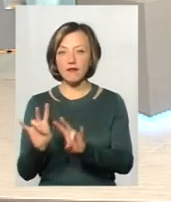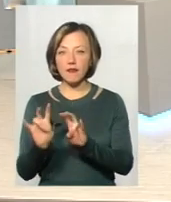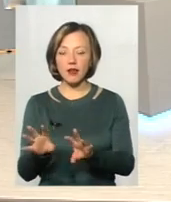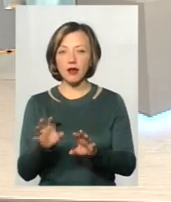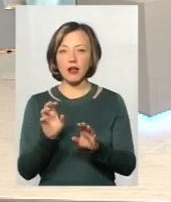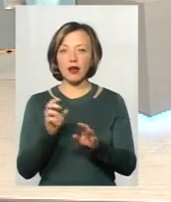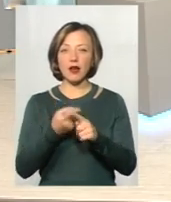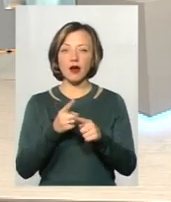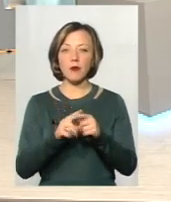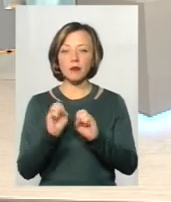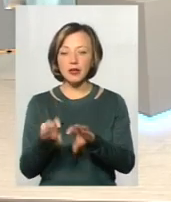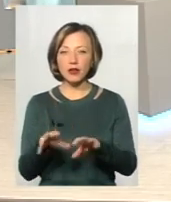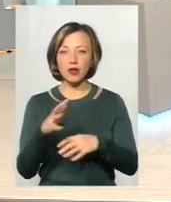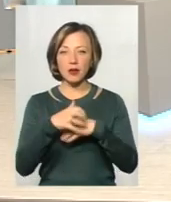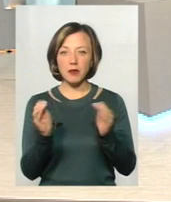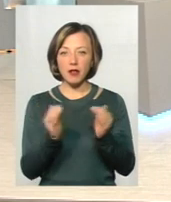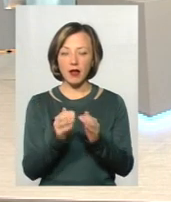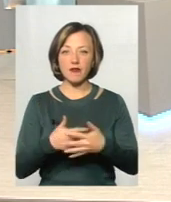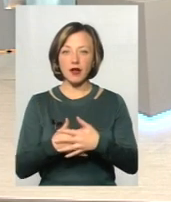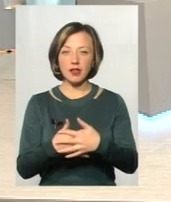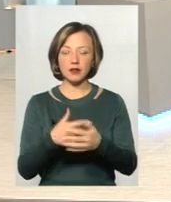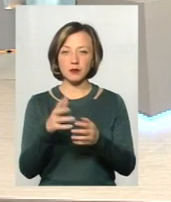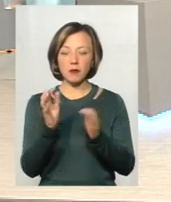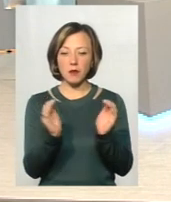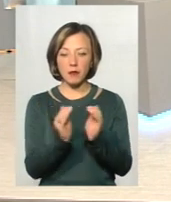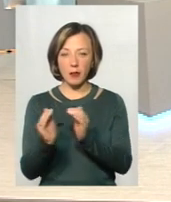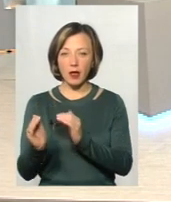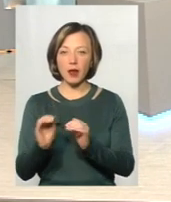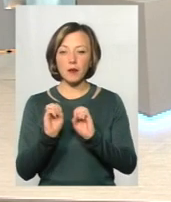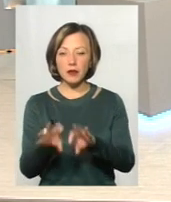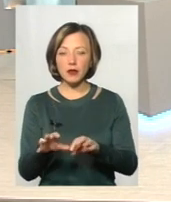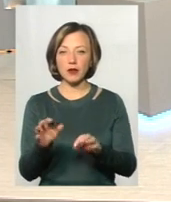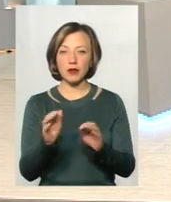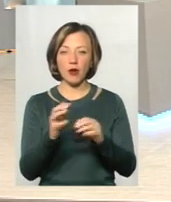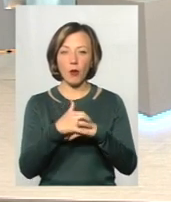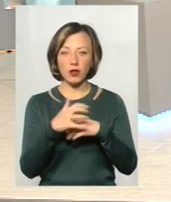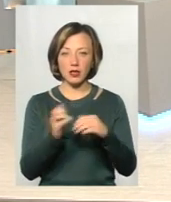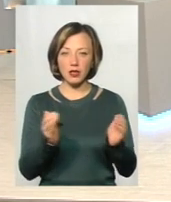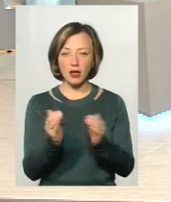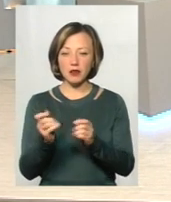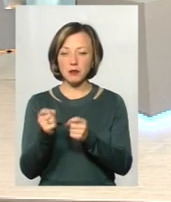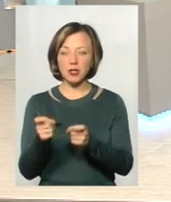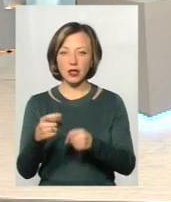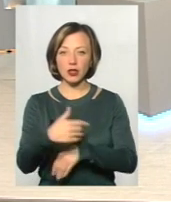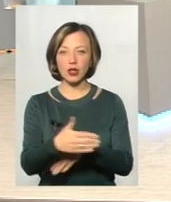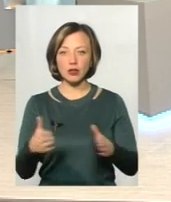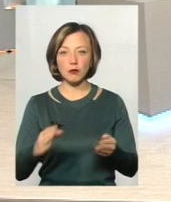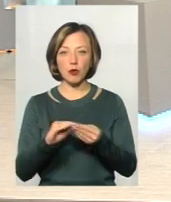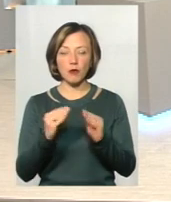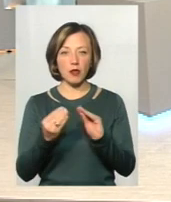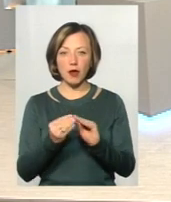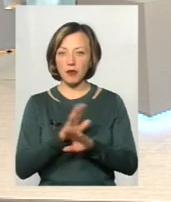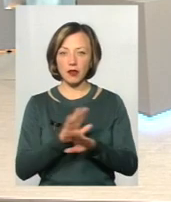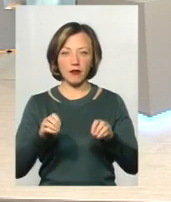Підкинули котенят, підкинули кицьку вагітну з котенятами, підкинули, ну, котенят, можна сказати, підкидають ящиками, проблема у нас ця